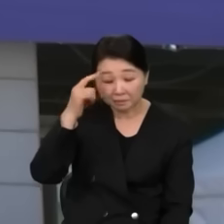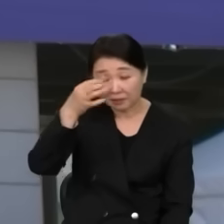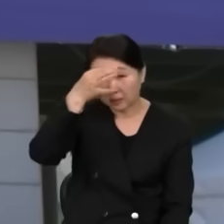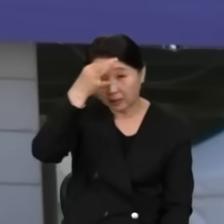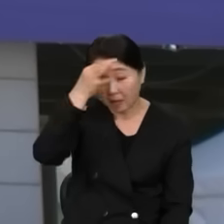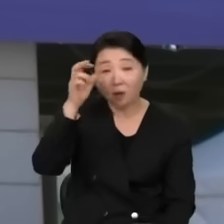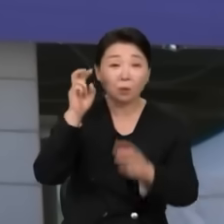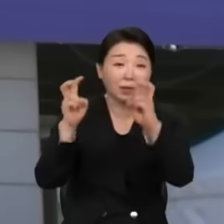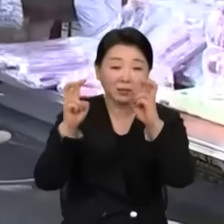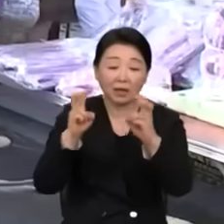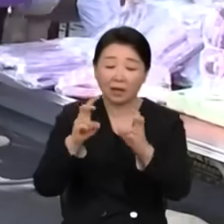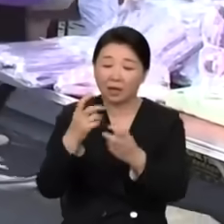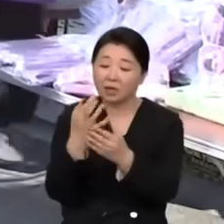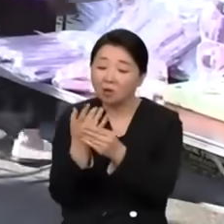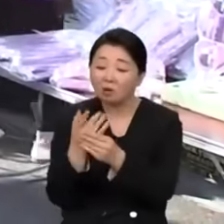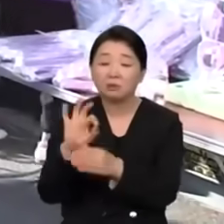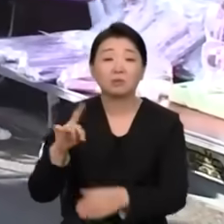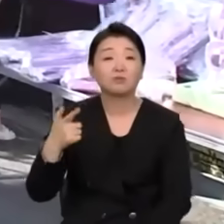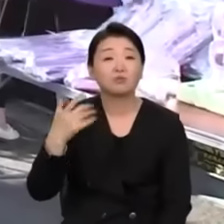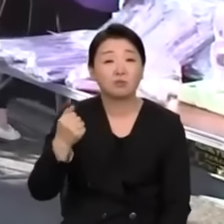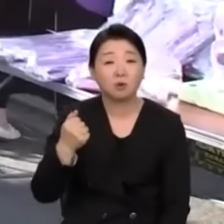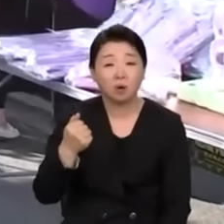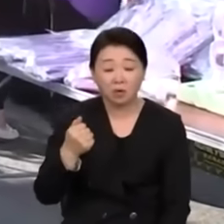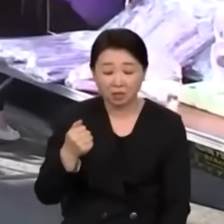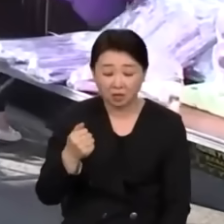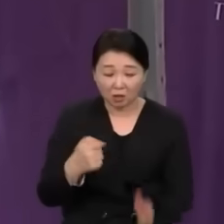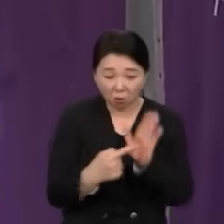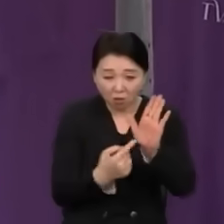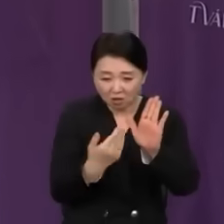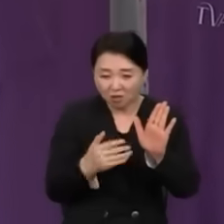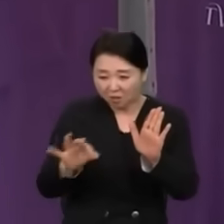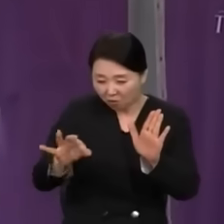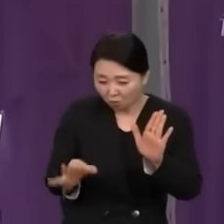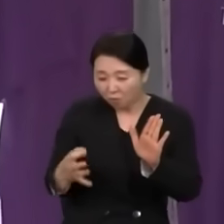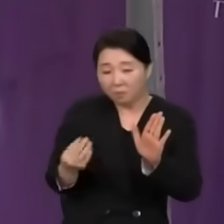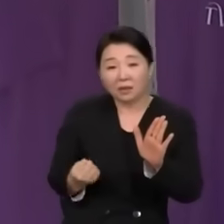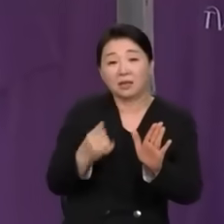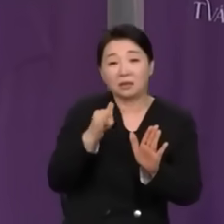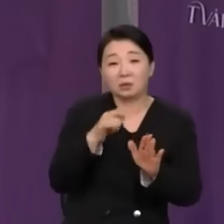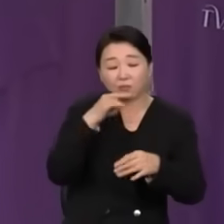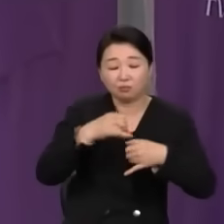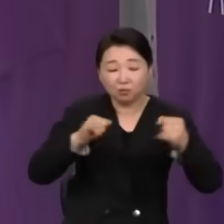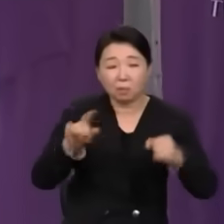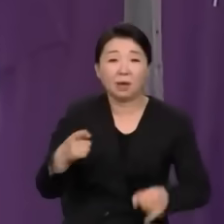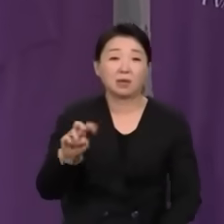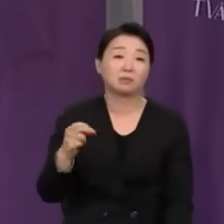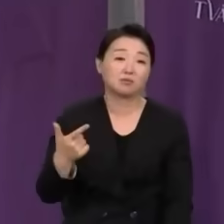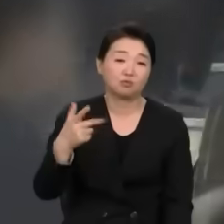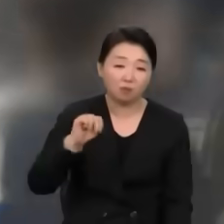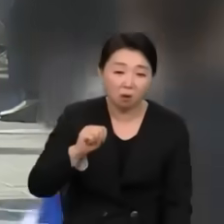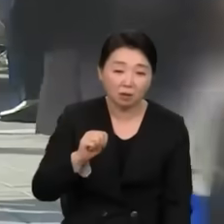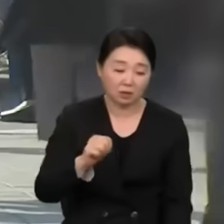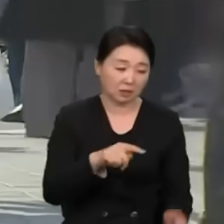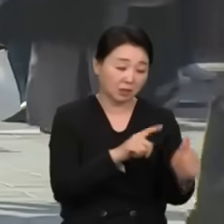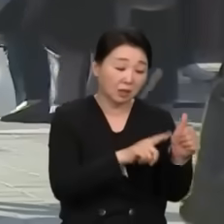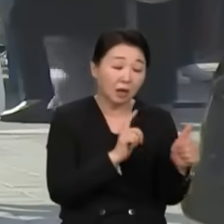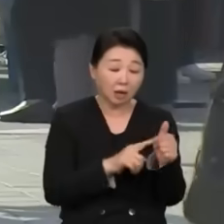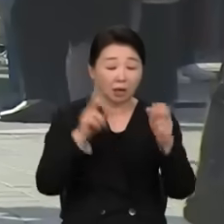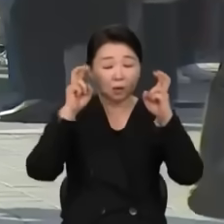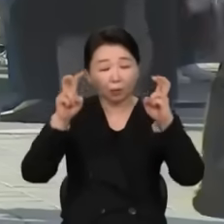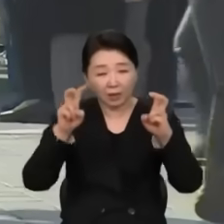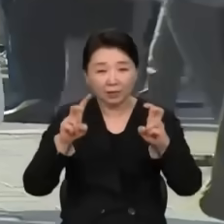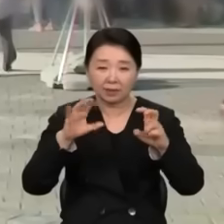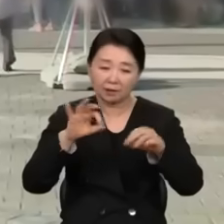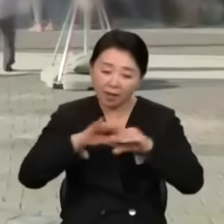16억 원 하지만 선수금 등 회사의 부채는 126억 원에 달해 김씨와 소속사측이이를 어떻게 해결할지에